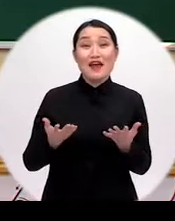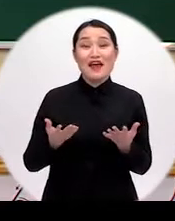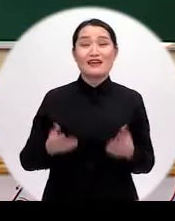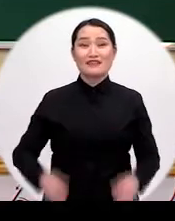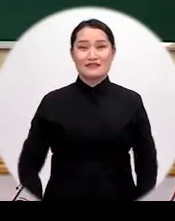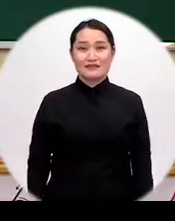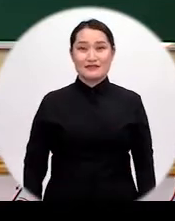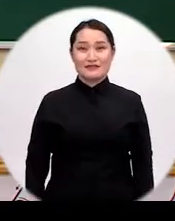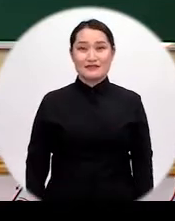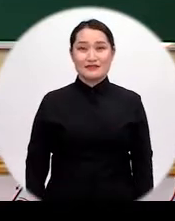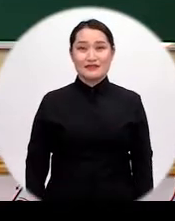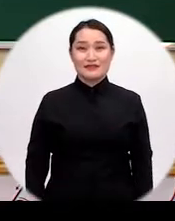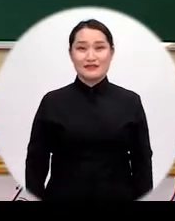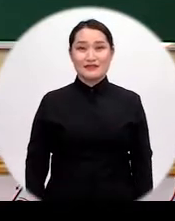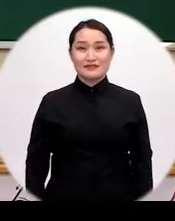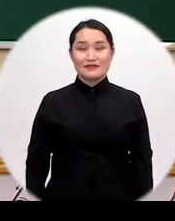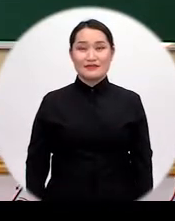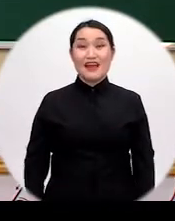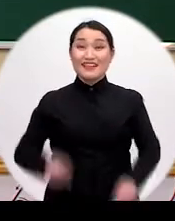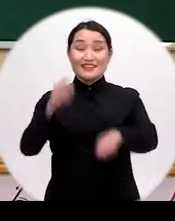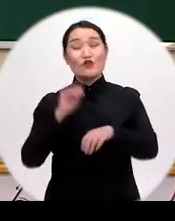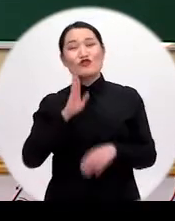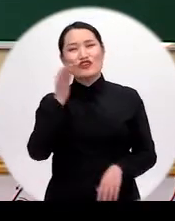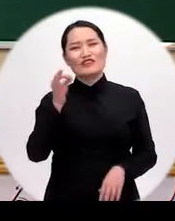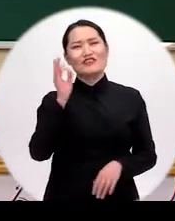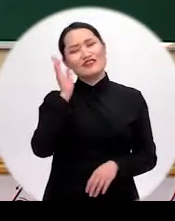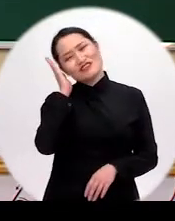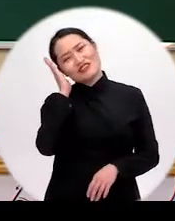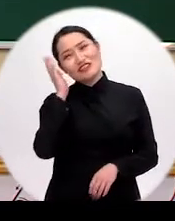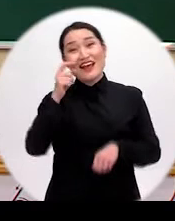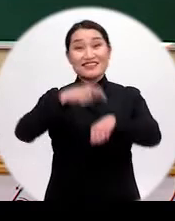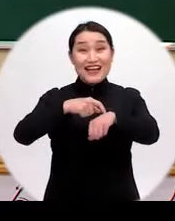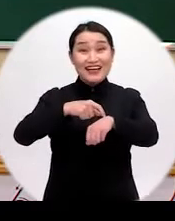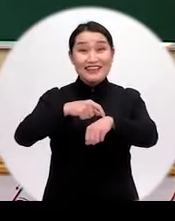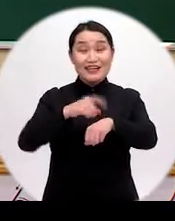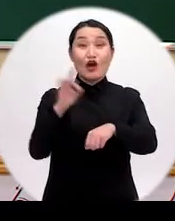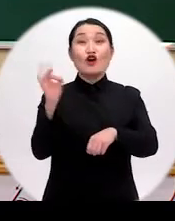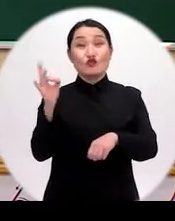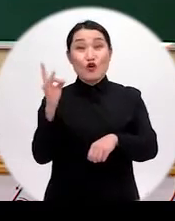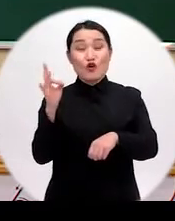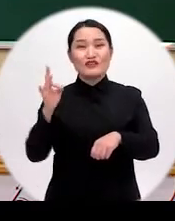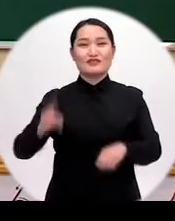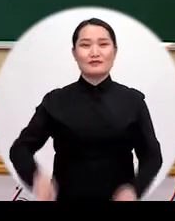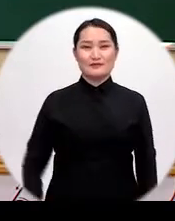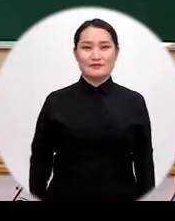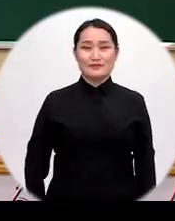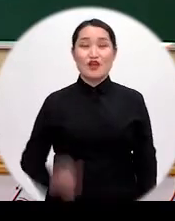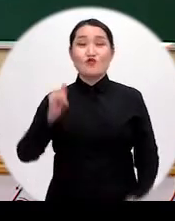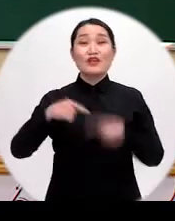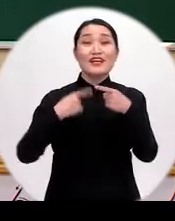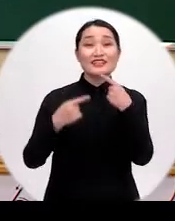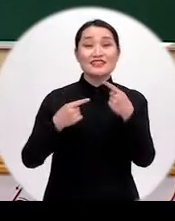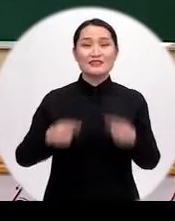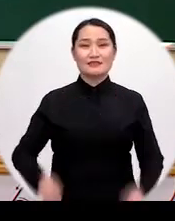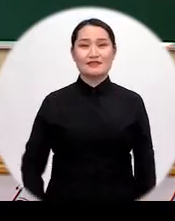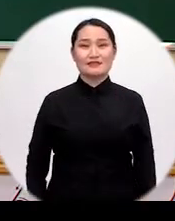дуурсан. Бас өглөө эрт босоход сэрүүлэг дуурдаг шүү дээ. Тэгэхээр бид нэр юуны тухай ярих гэж